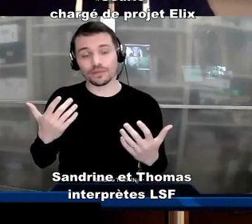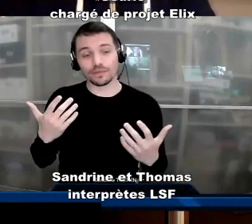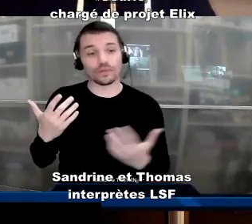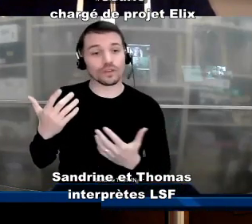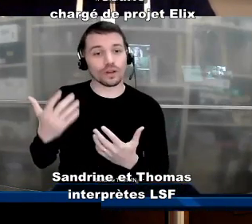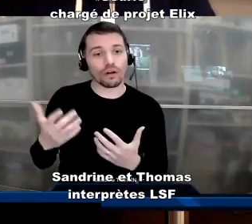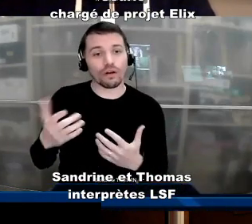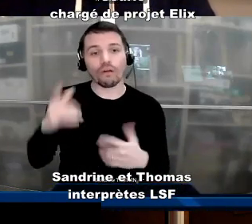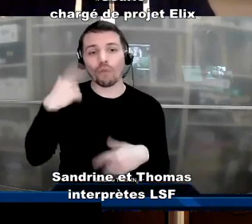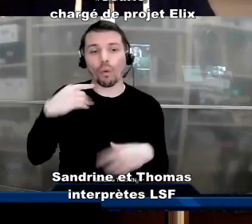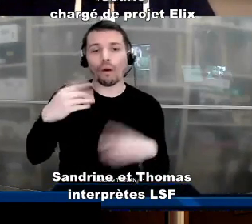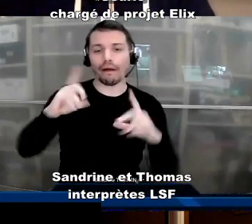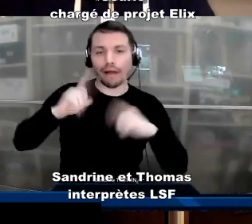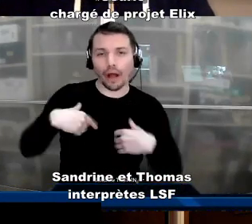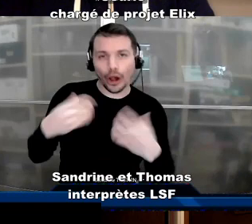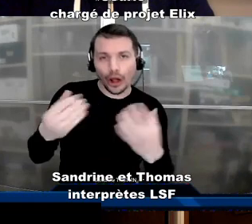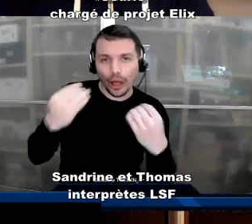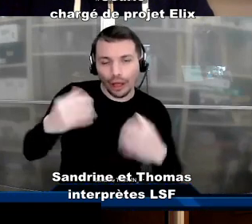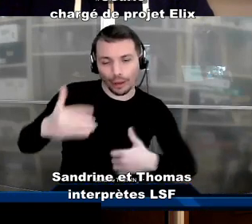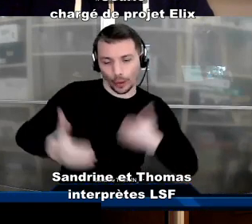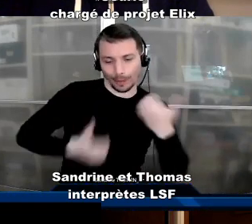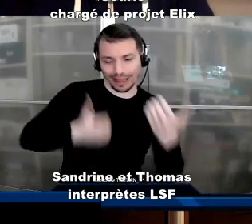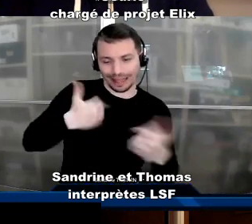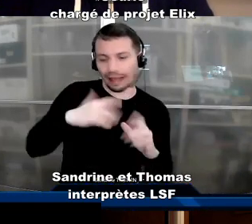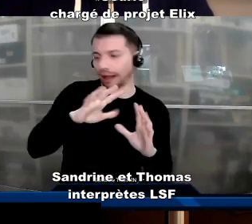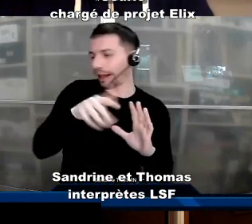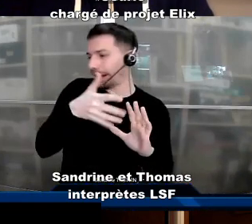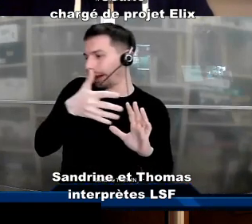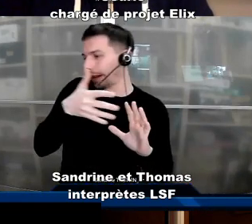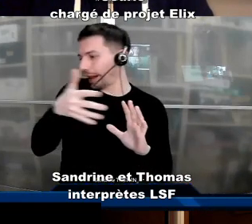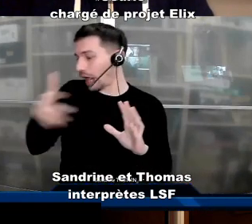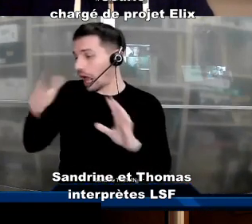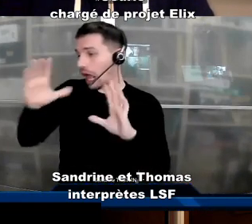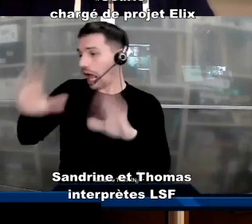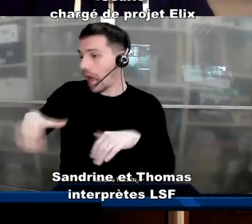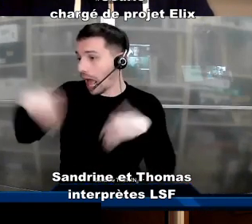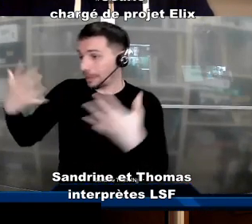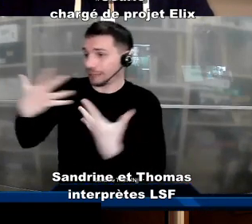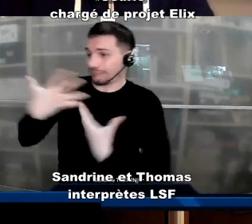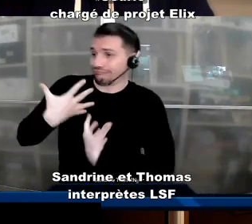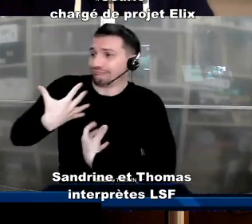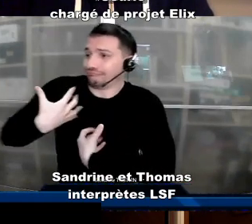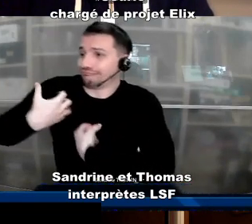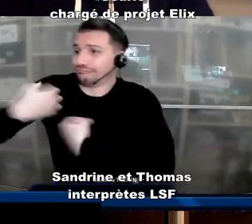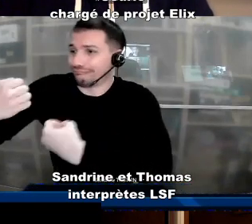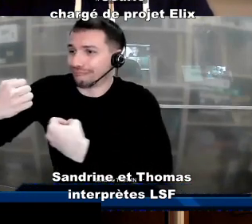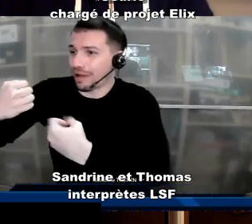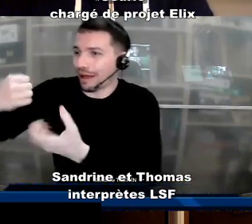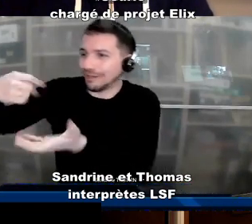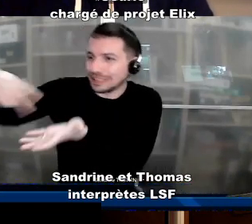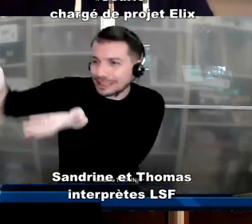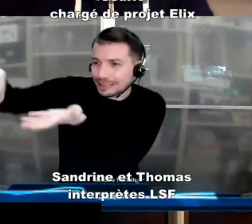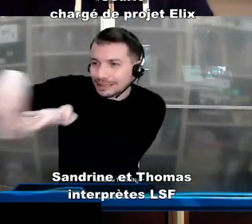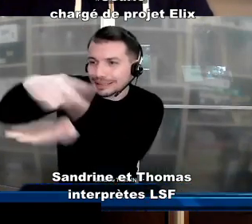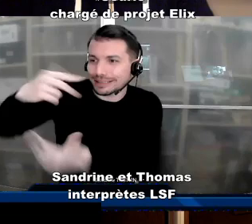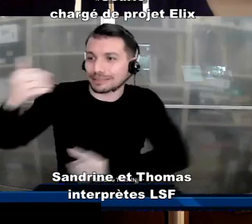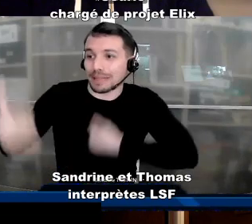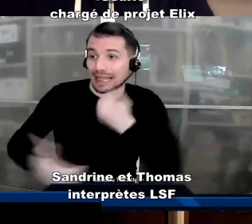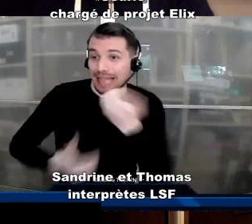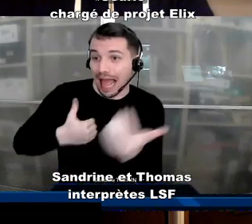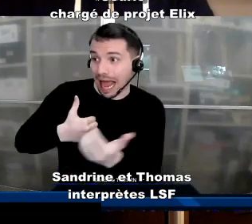J'ai fait les conservatoires et à la sortie de conservatoire, j'ai été prise dans un spectacle où il y avait un comédien